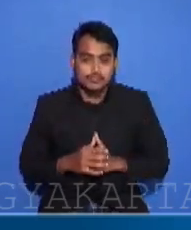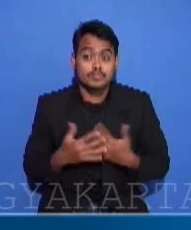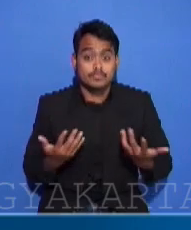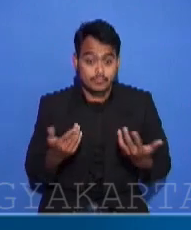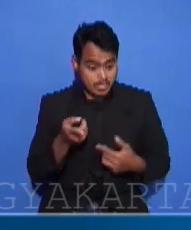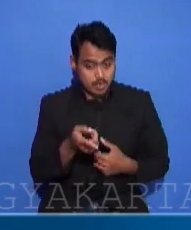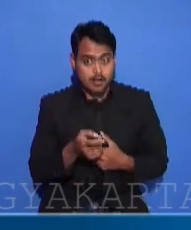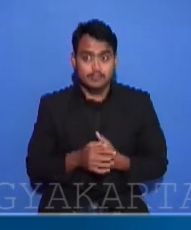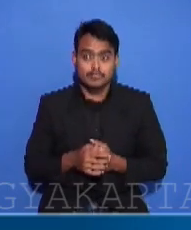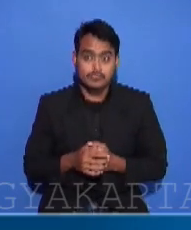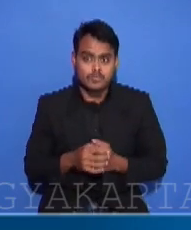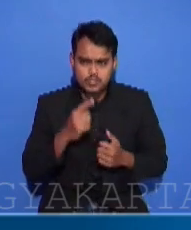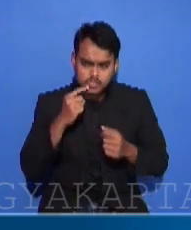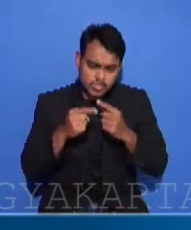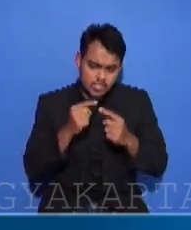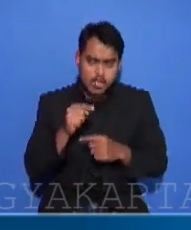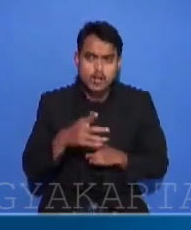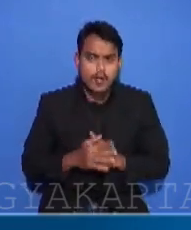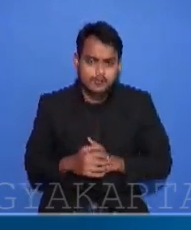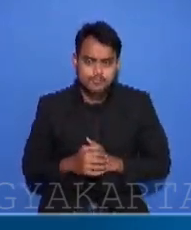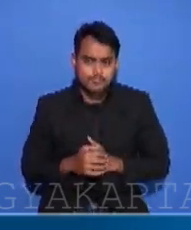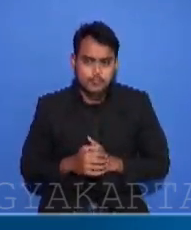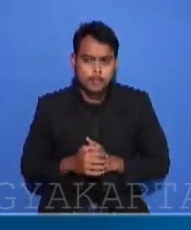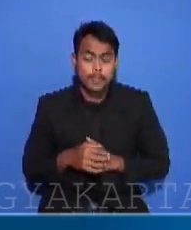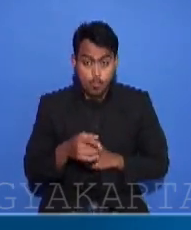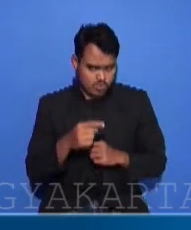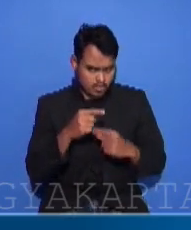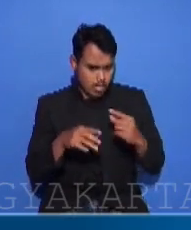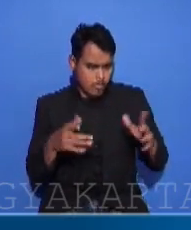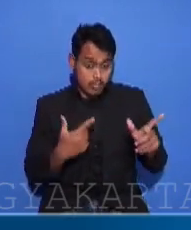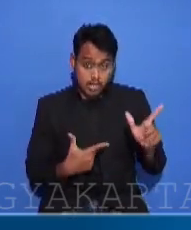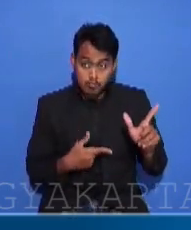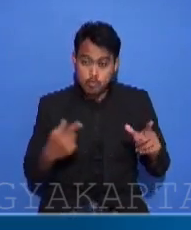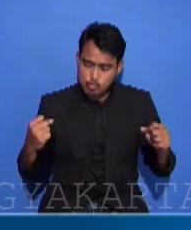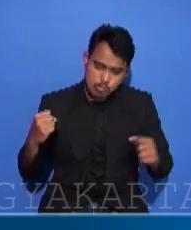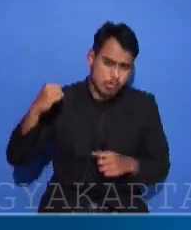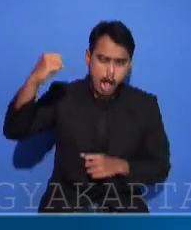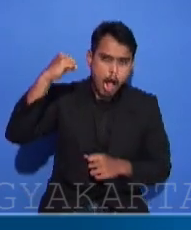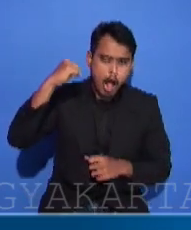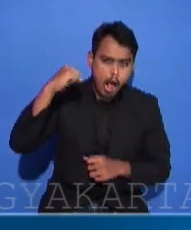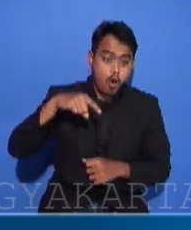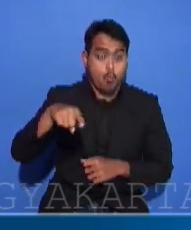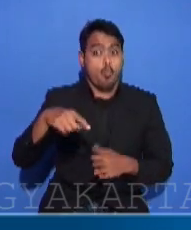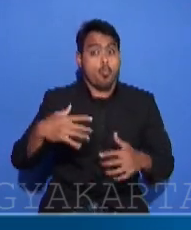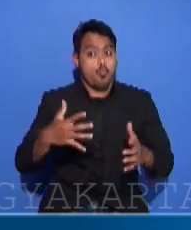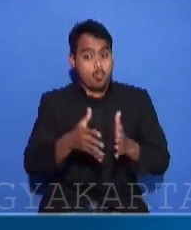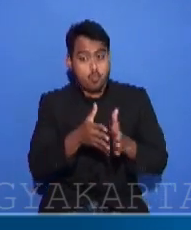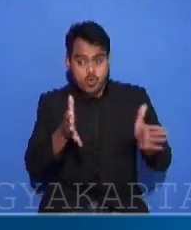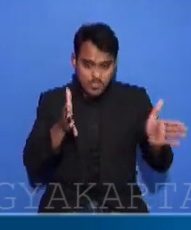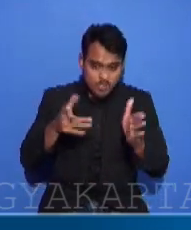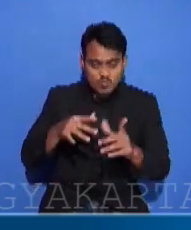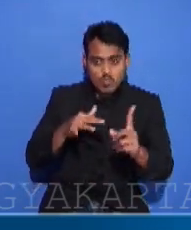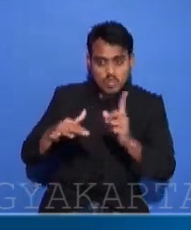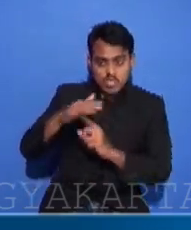menghibur. Diceritakan bagaimana para pejuang dan tentara saat itu bersama rakyat menyusun strategi serangan besar-besaran ke markas